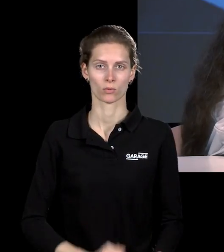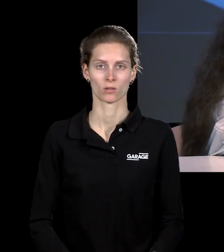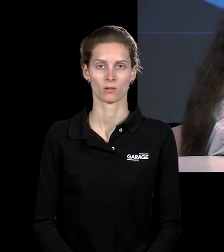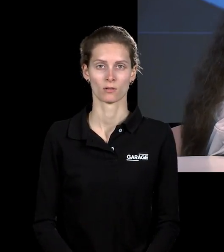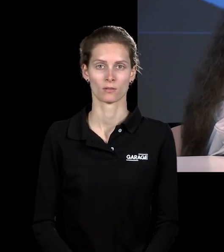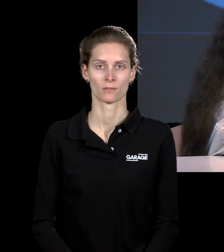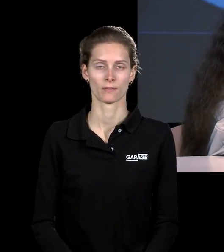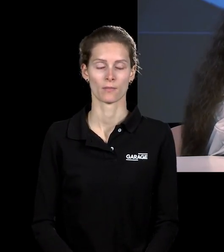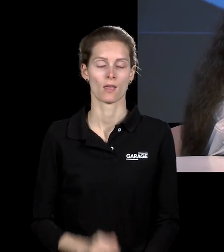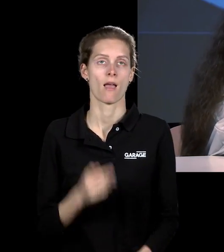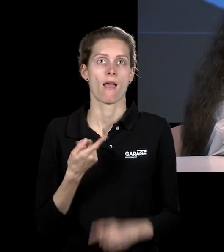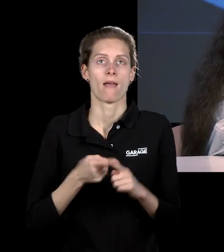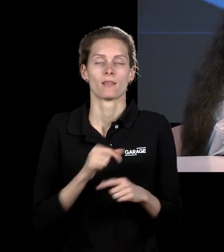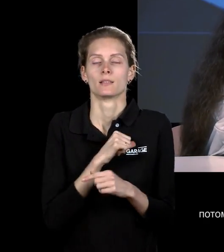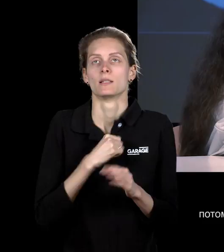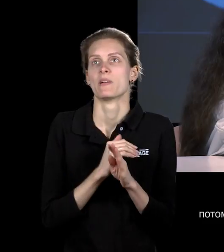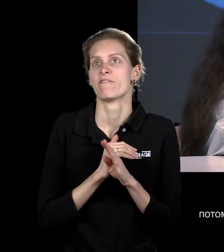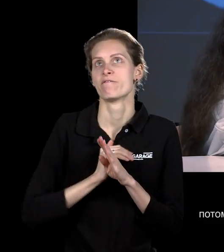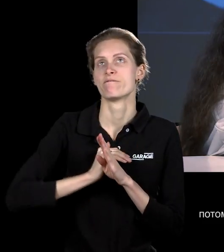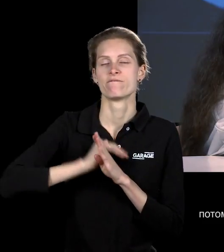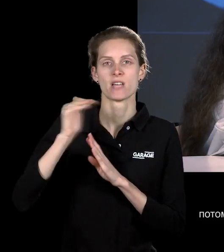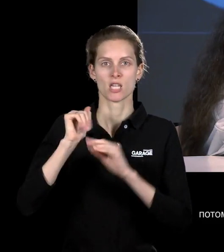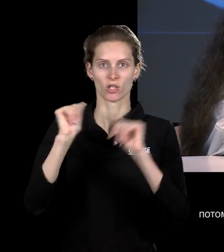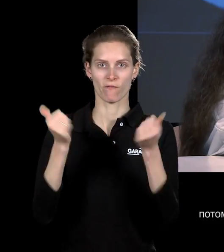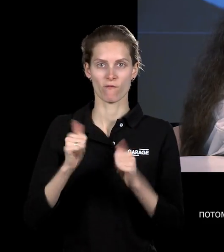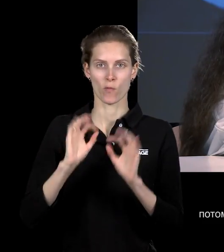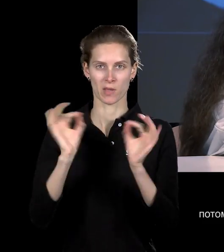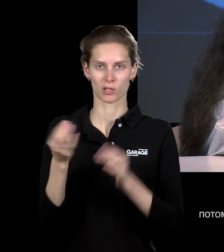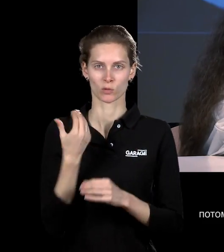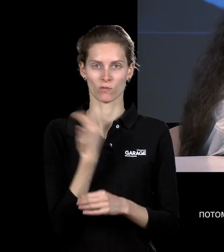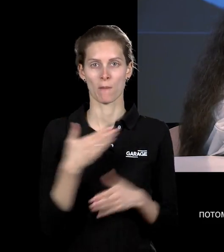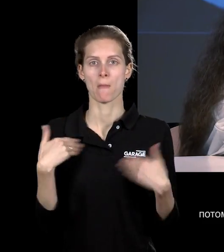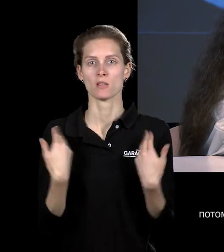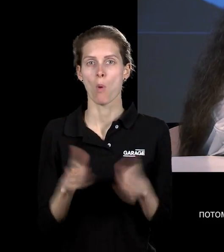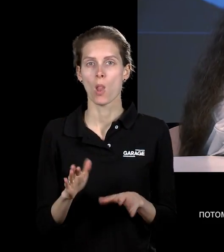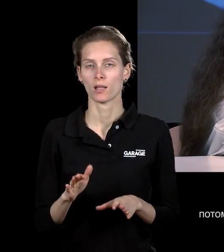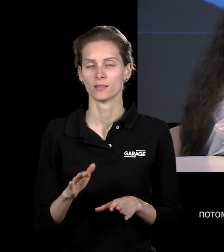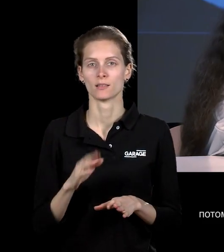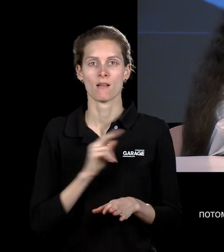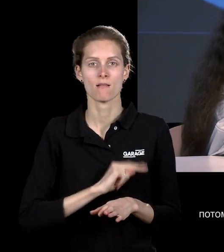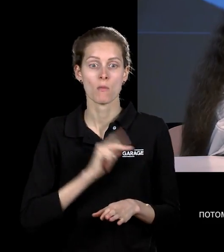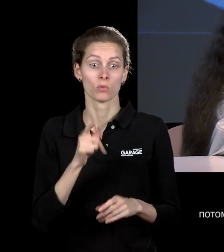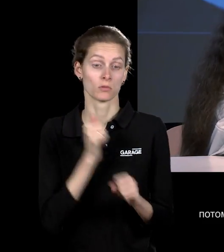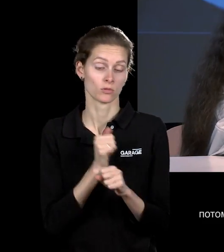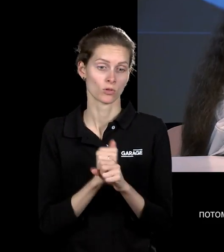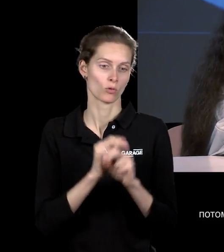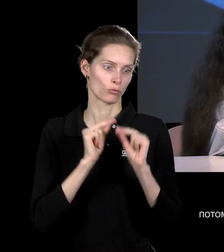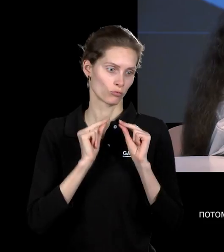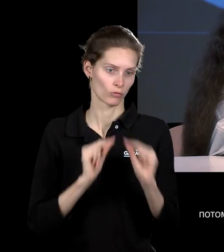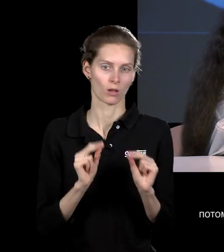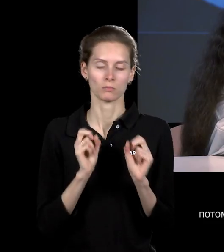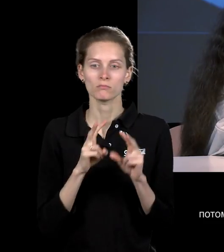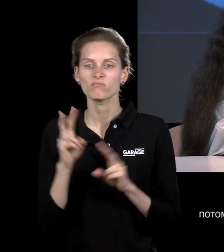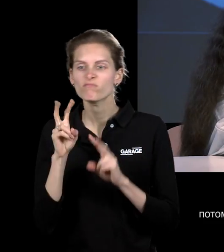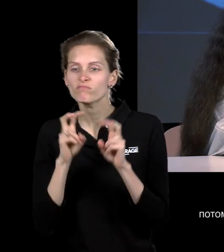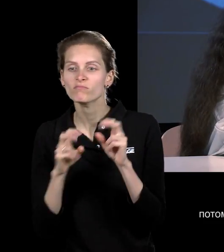самым высшей формой искусства на настоящий момент, потому что бесполезная работа – это то, что ты делаешь абсолютно честно и бескорыстно, не